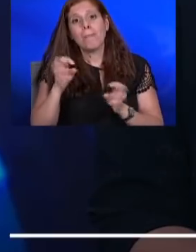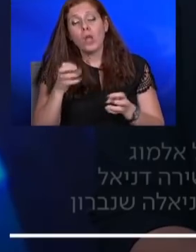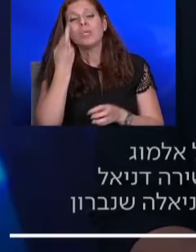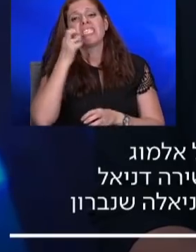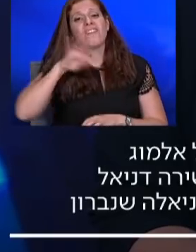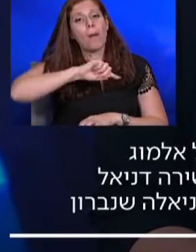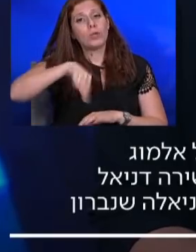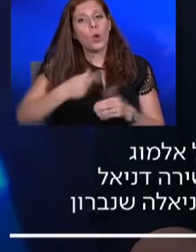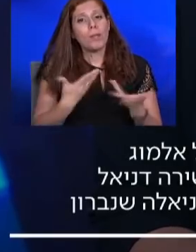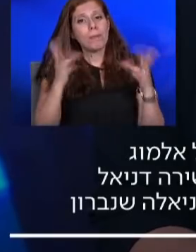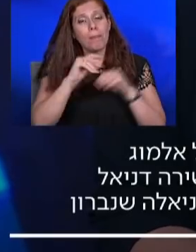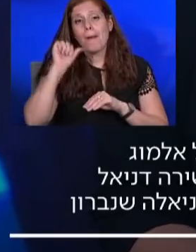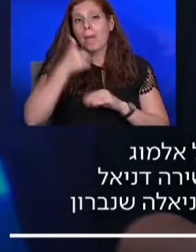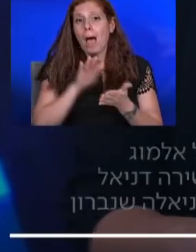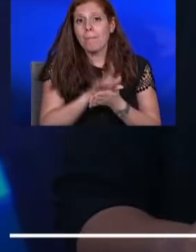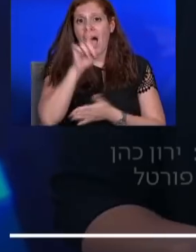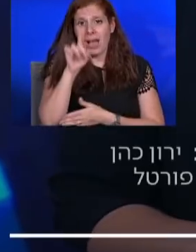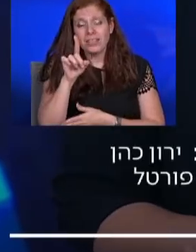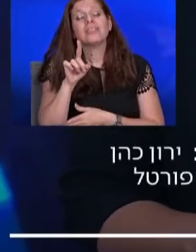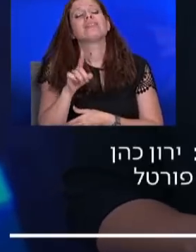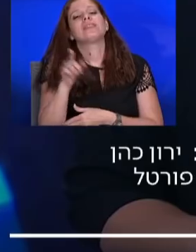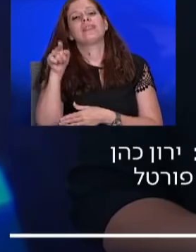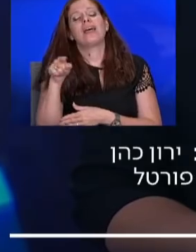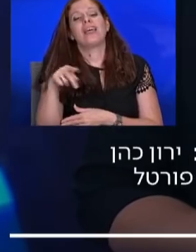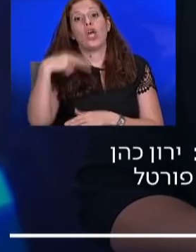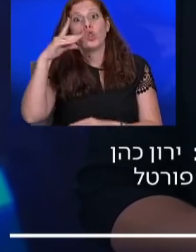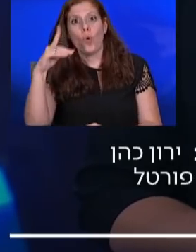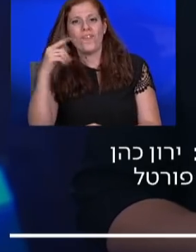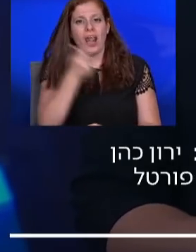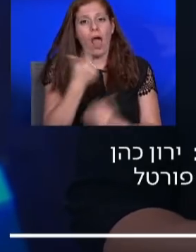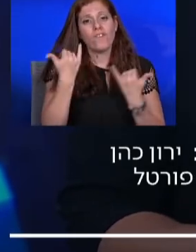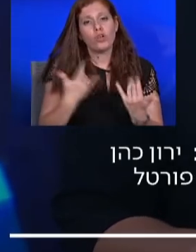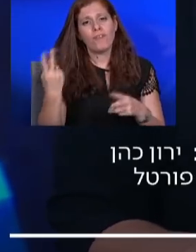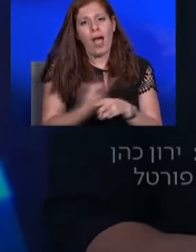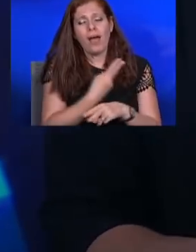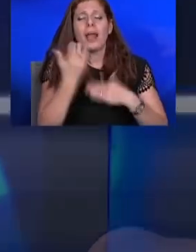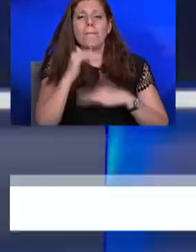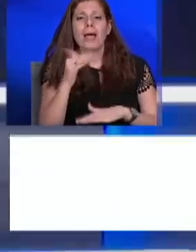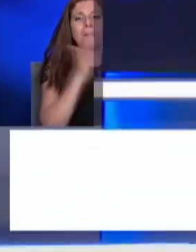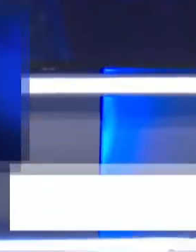ב-11 יגיש לכם את חדשות הלילה דוב גילהר, ועכשיו כרגיל, פרק בסדרה אמריקאים. לילה טוב.